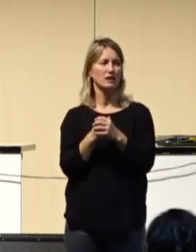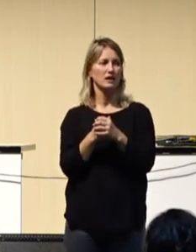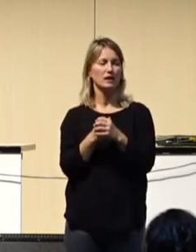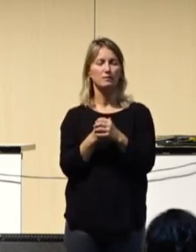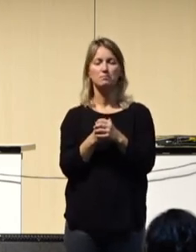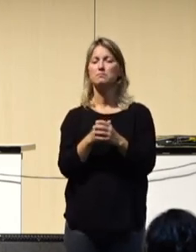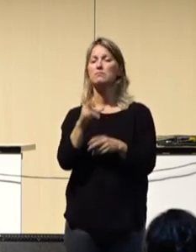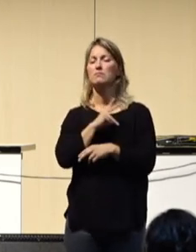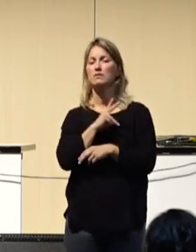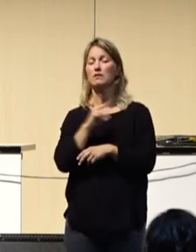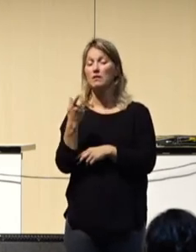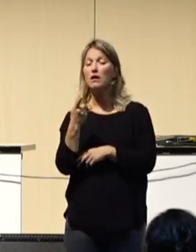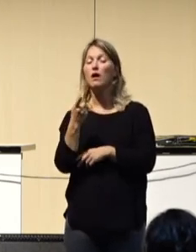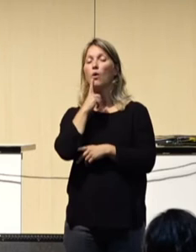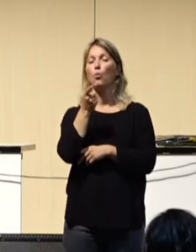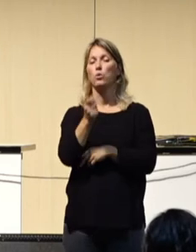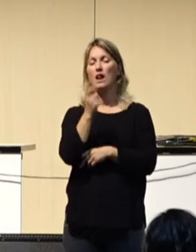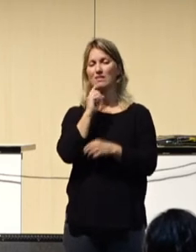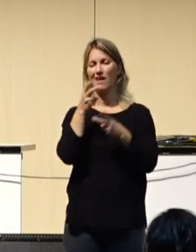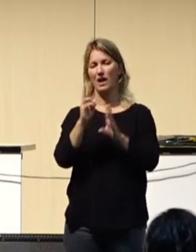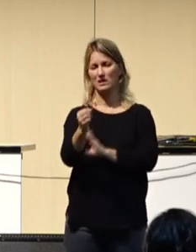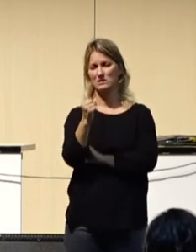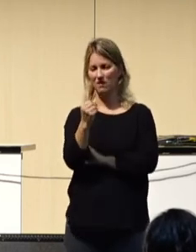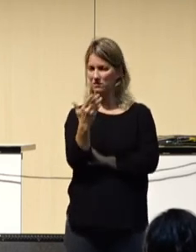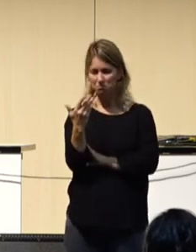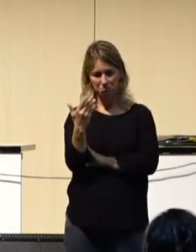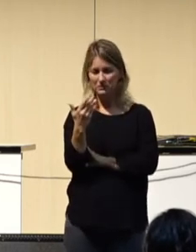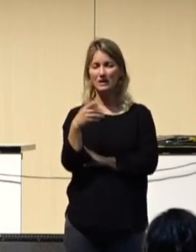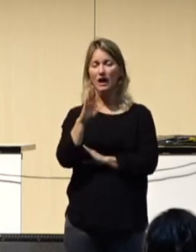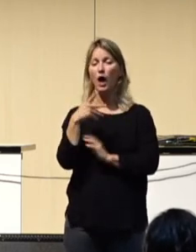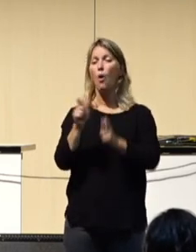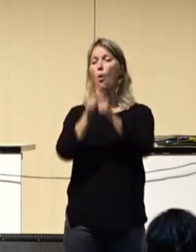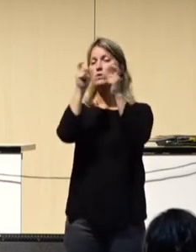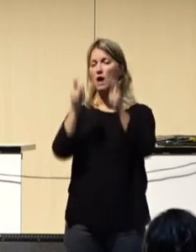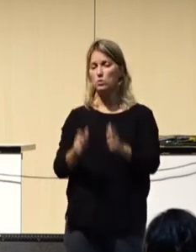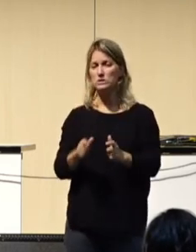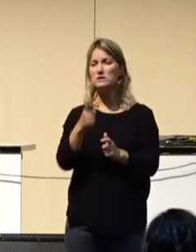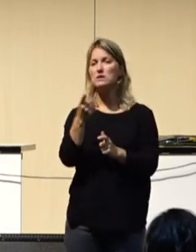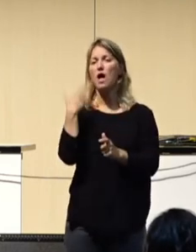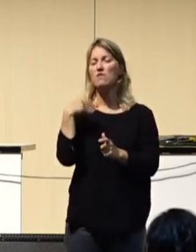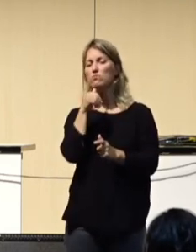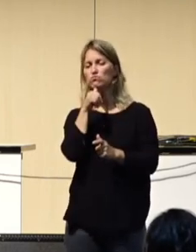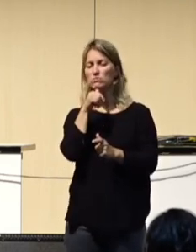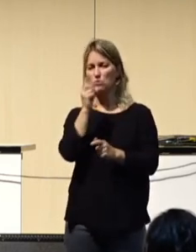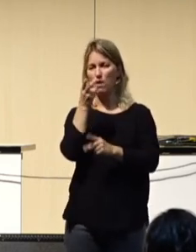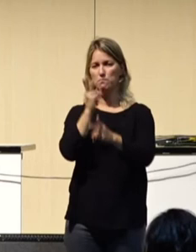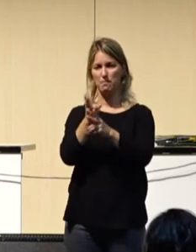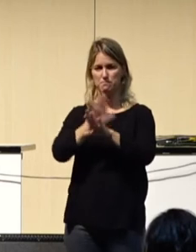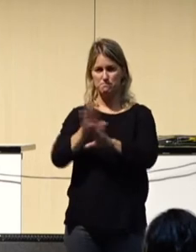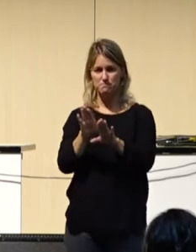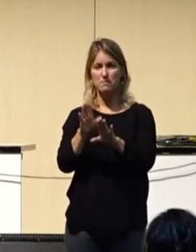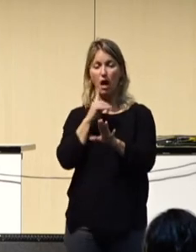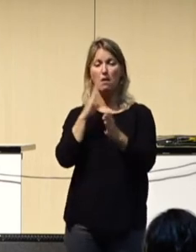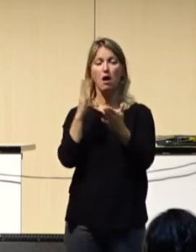Hat mittlerweile Rechtskraft das Urteil und die Entscheidung war, dass das Hochhaus dort belassen werden soll. Und weiterhin die Entscheidung zur Erweiterung